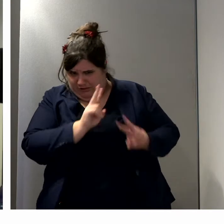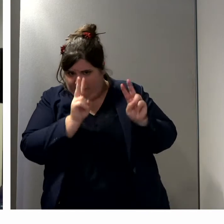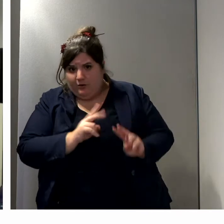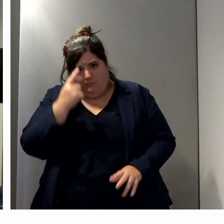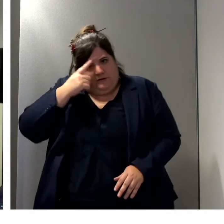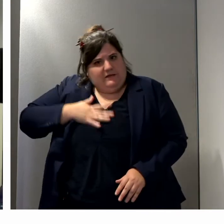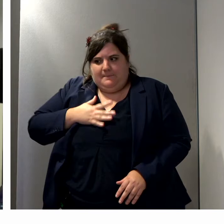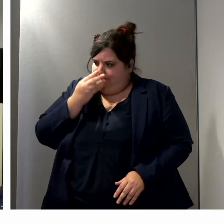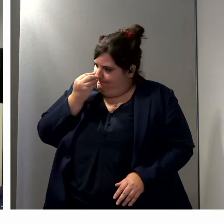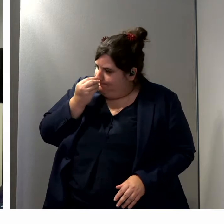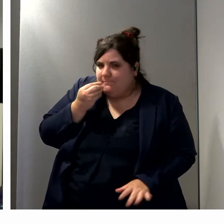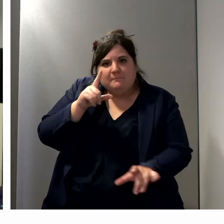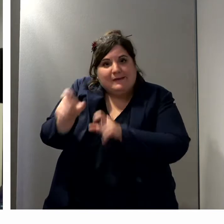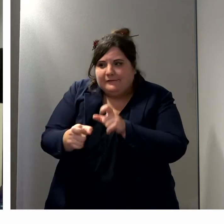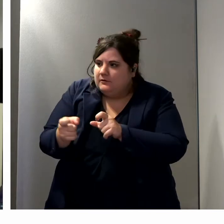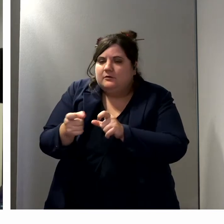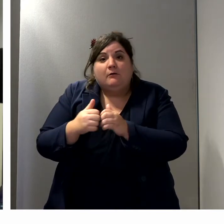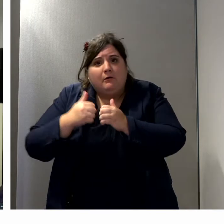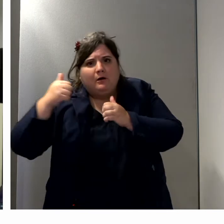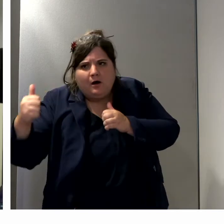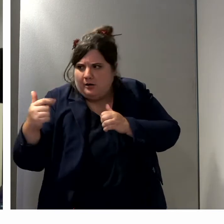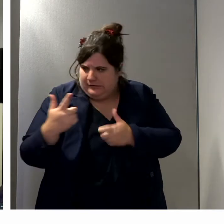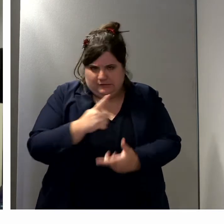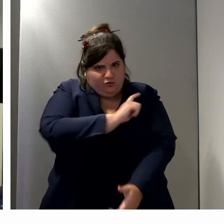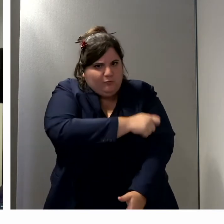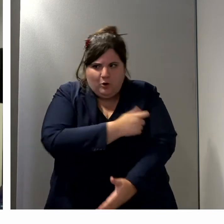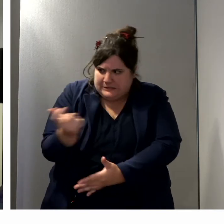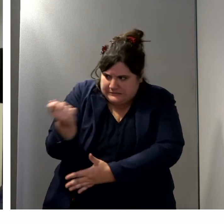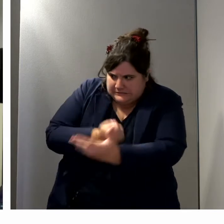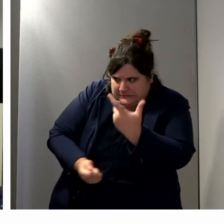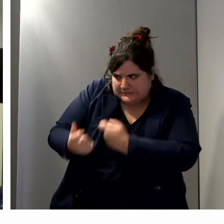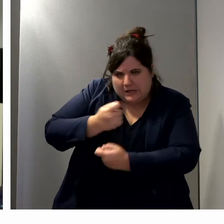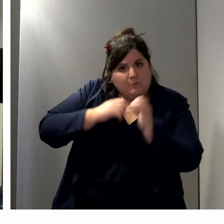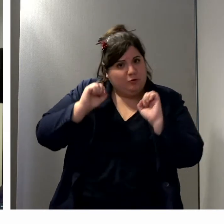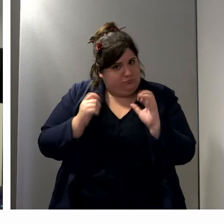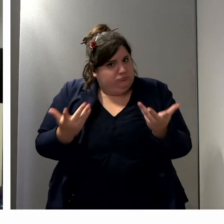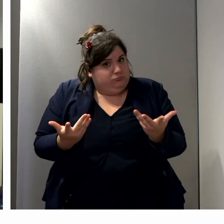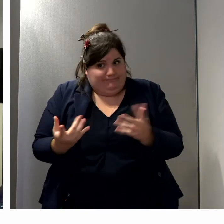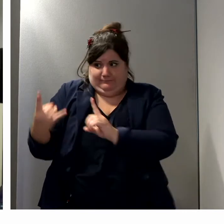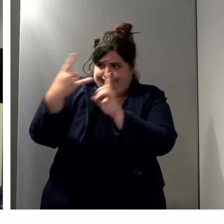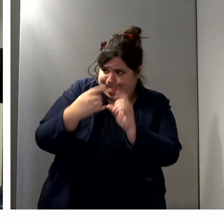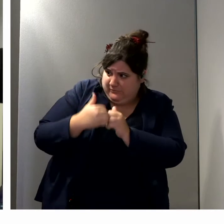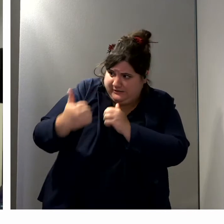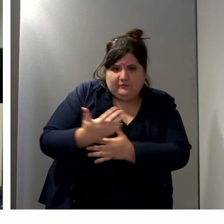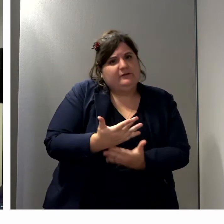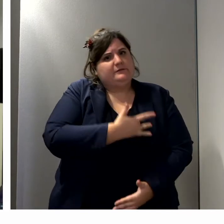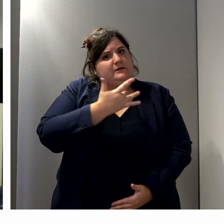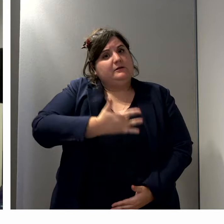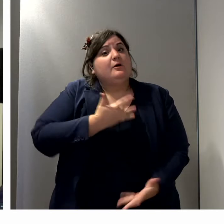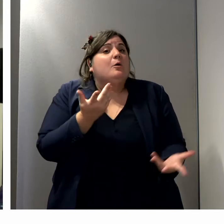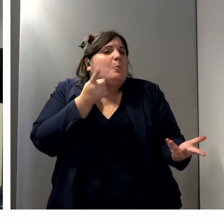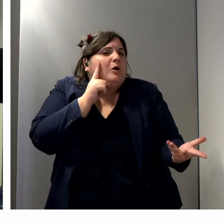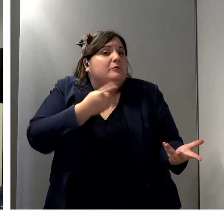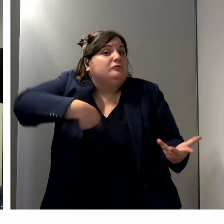moyen d'aller vers les gens, parce qu'on s'adresse quand même à une partie de la population qui a des difficultés